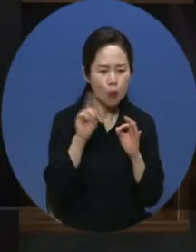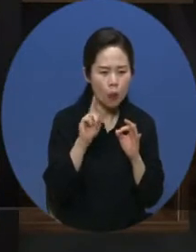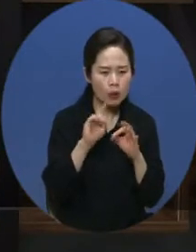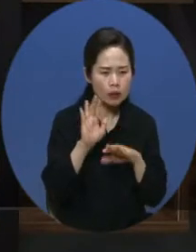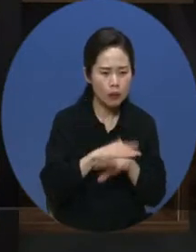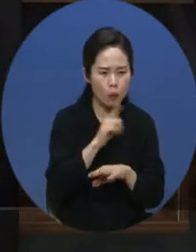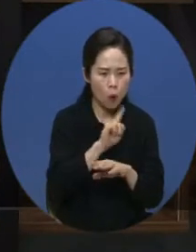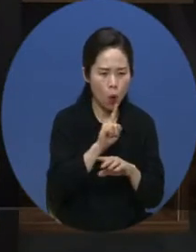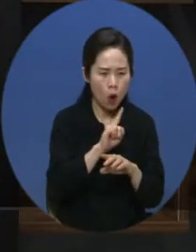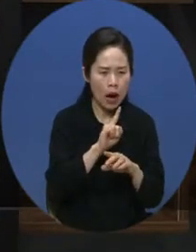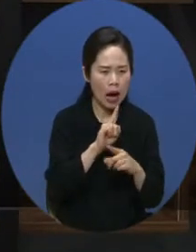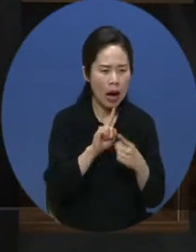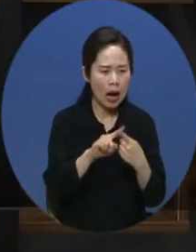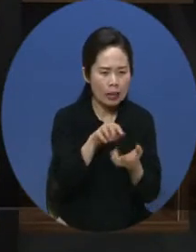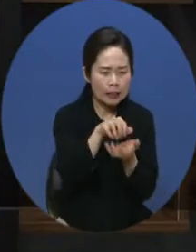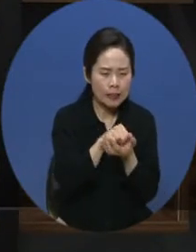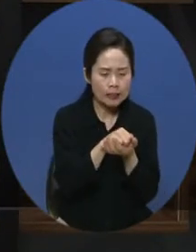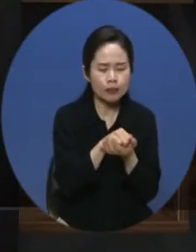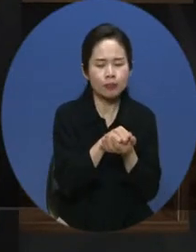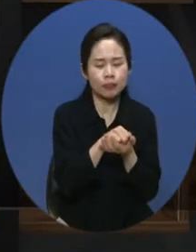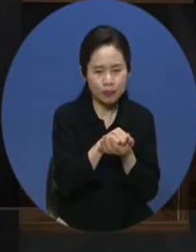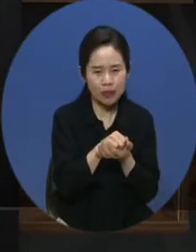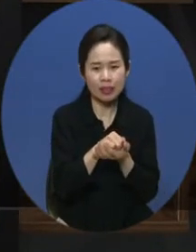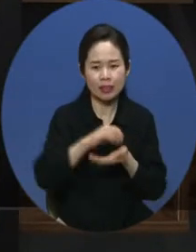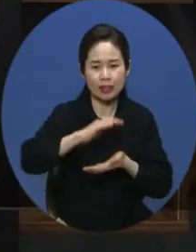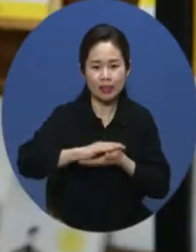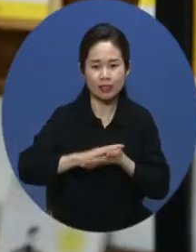새롭게 재구성을 해서 두 번째 도서를 만들게 됐습니다.